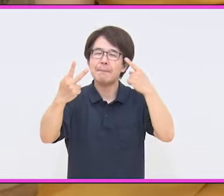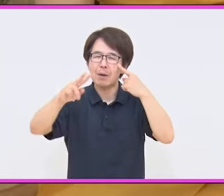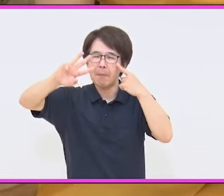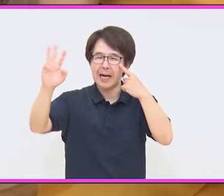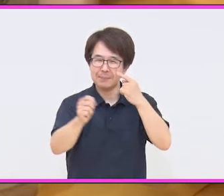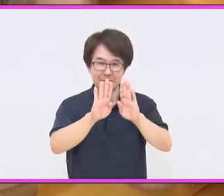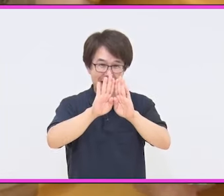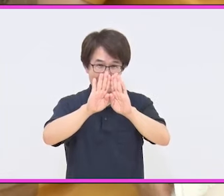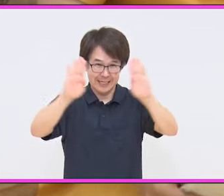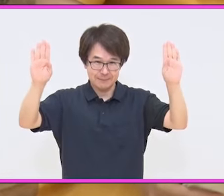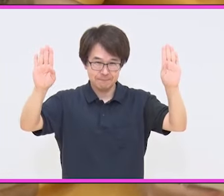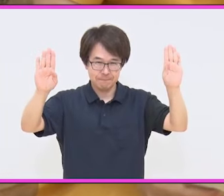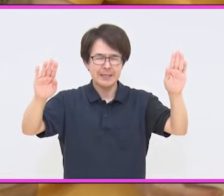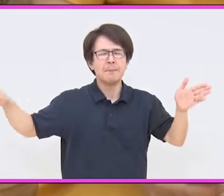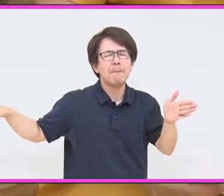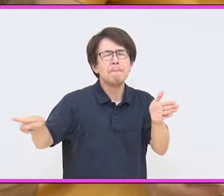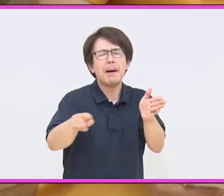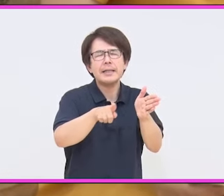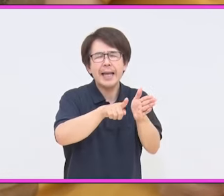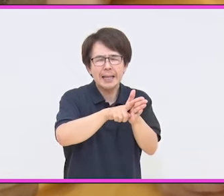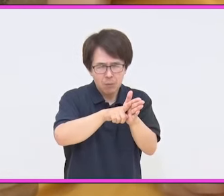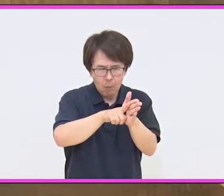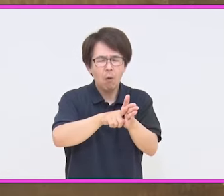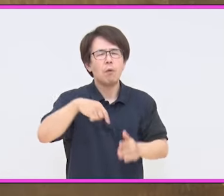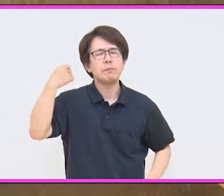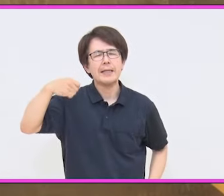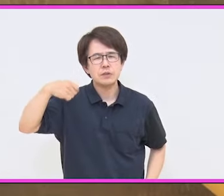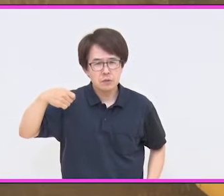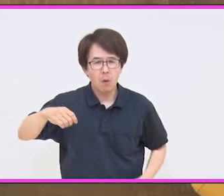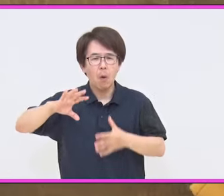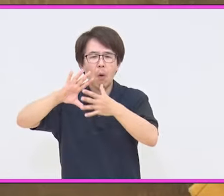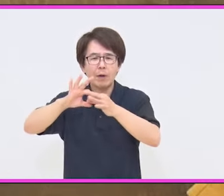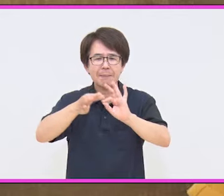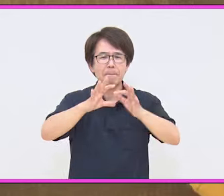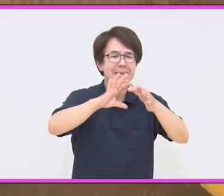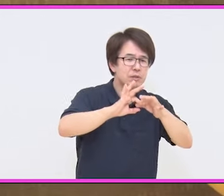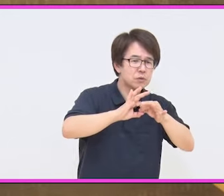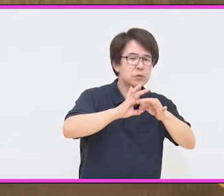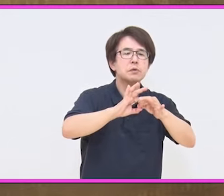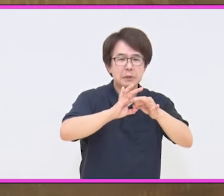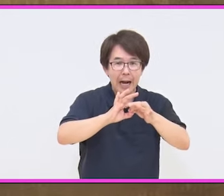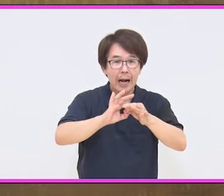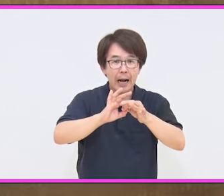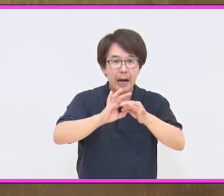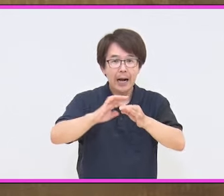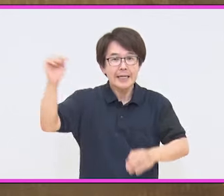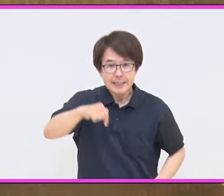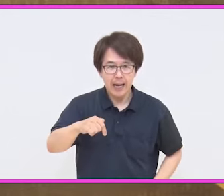。大会史上2回も夏のオリンピックが来た年というのはまだないんですけれども、